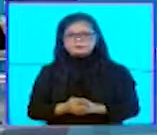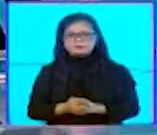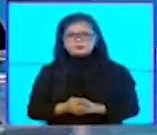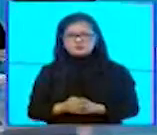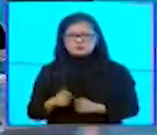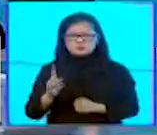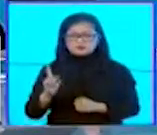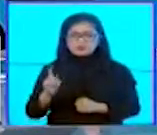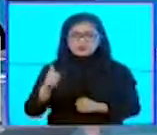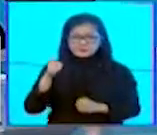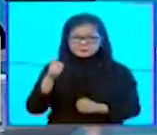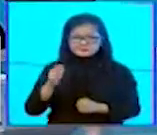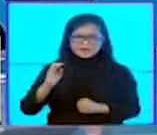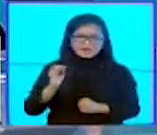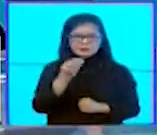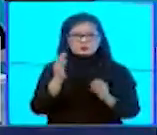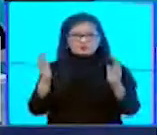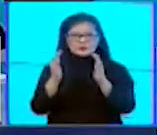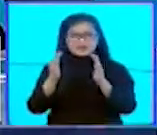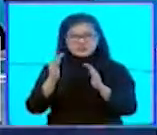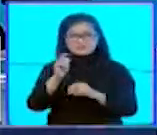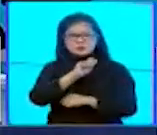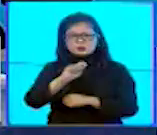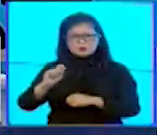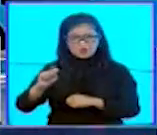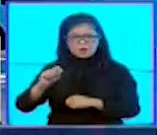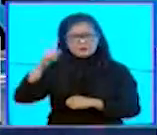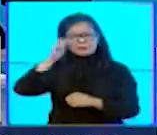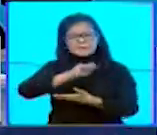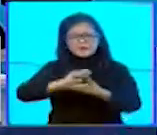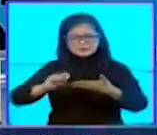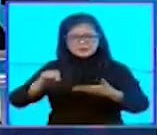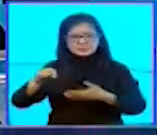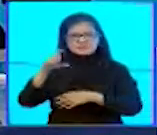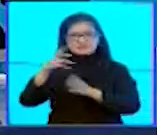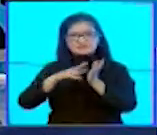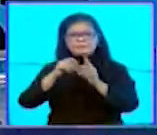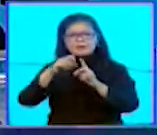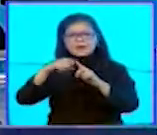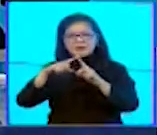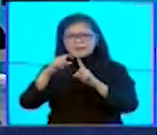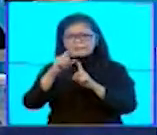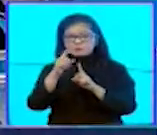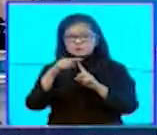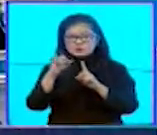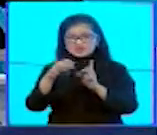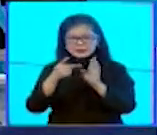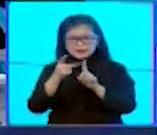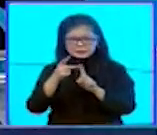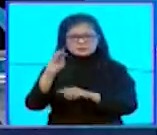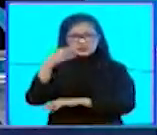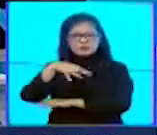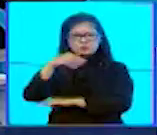Untuk bisa mengikuti pembelajaran tatap muka di sekolah, sebuah SMA negeri di Cempaka Putih, Jakarta Pusat mewajibkan siswanya mendapatkan